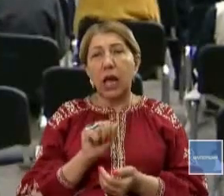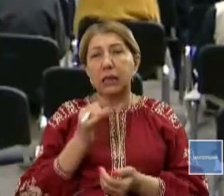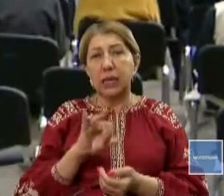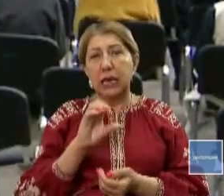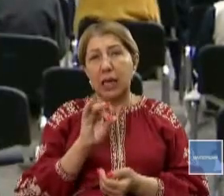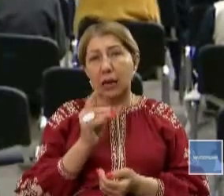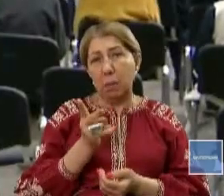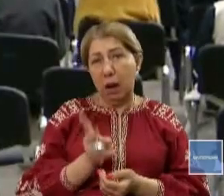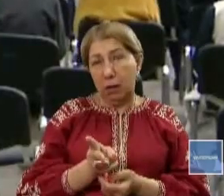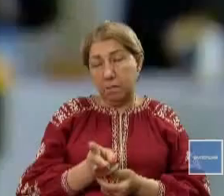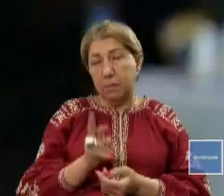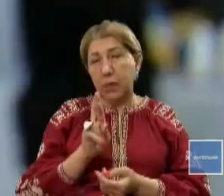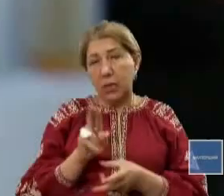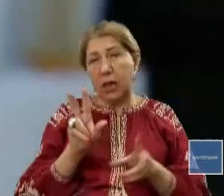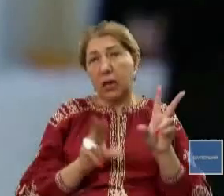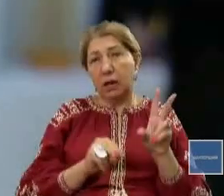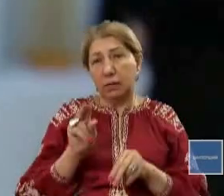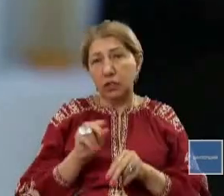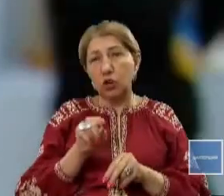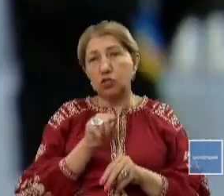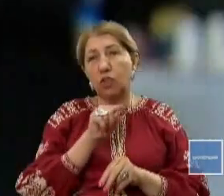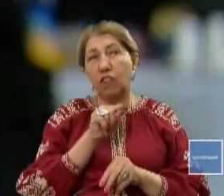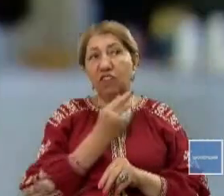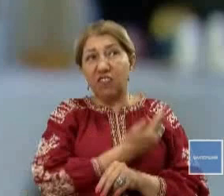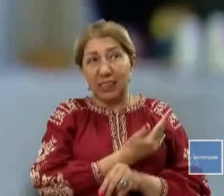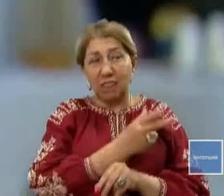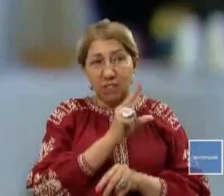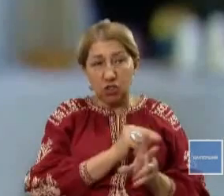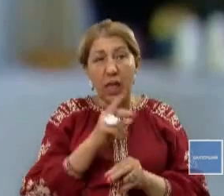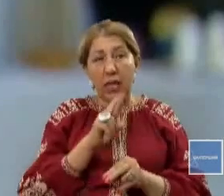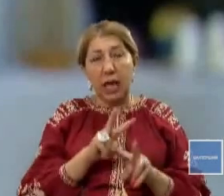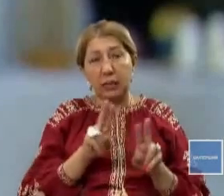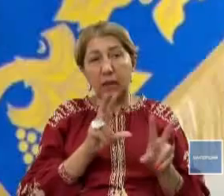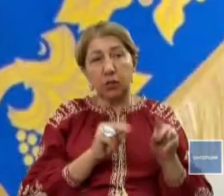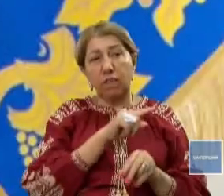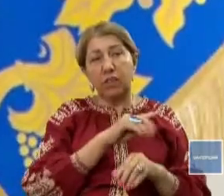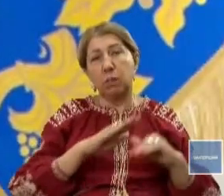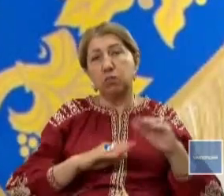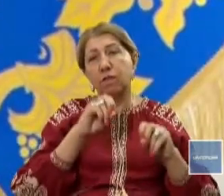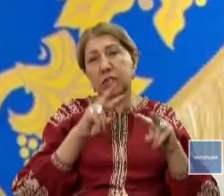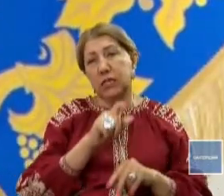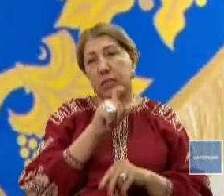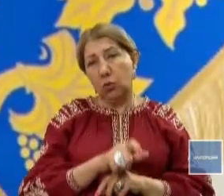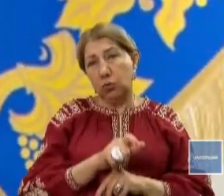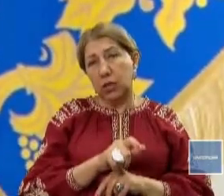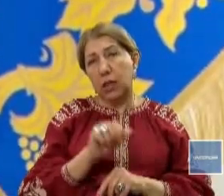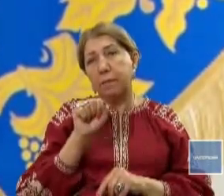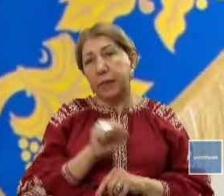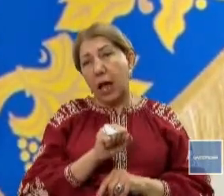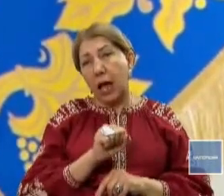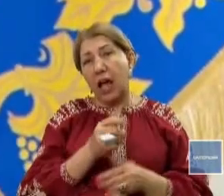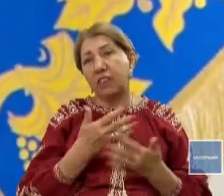Єрмак. Я знаю, що він вважає, і я так вважаю, що він професійна людина, а